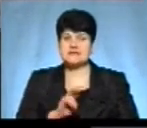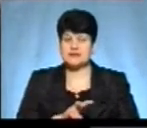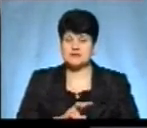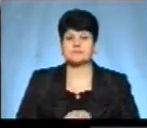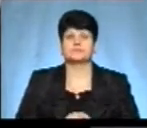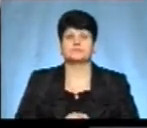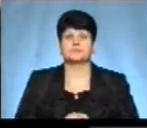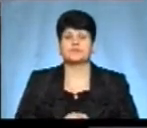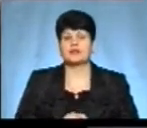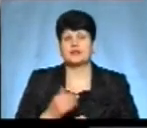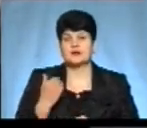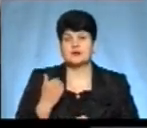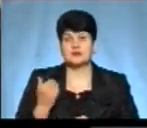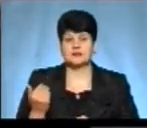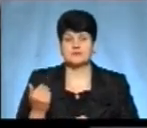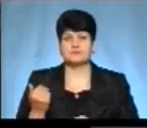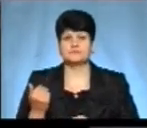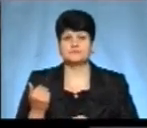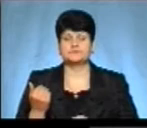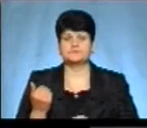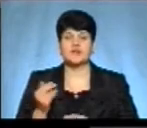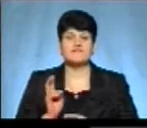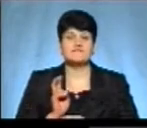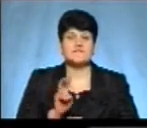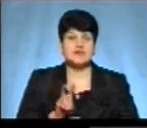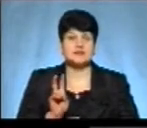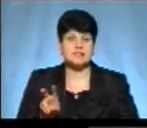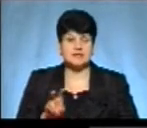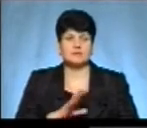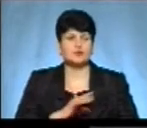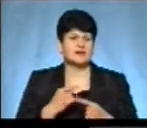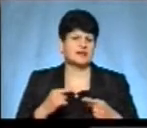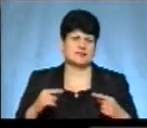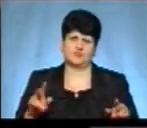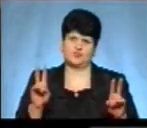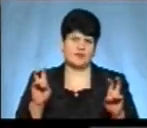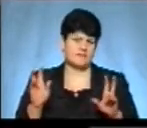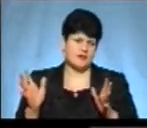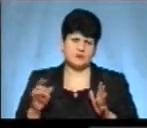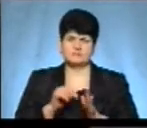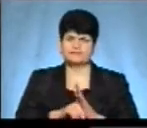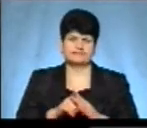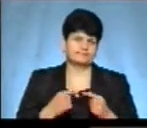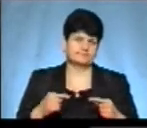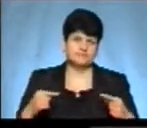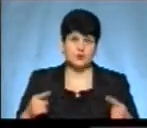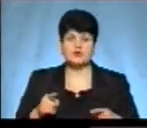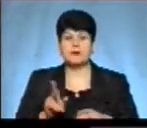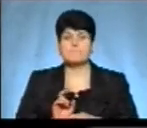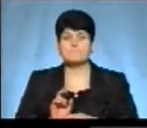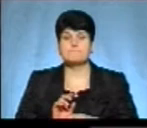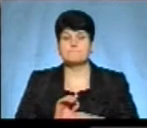зареєстрованих. Їхні візити були різної тематики і характеру. Одні проводили це